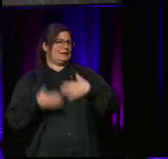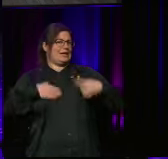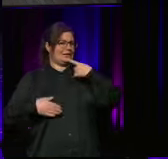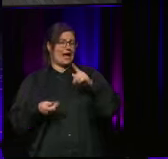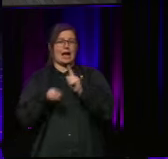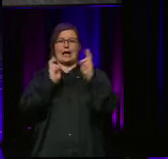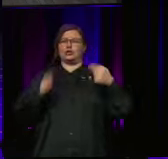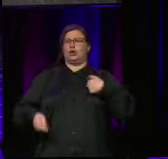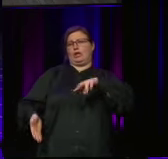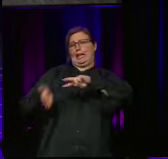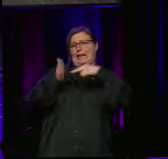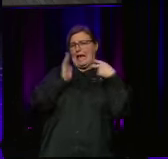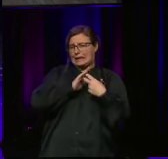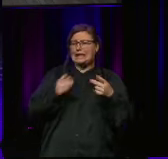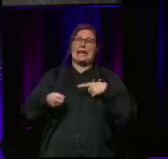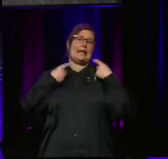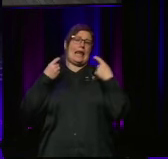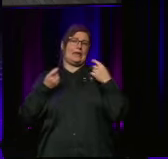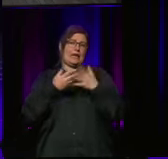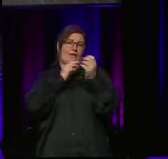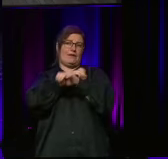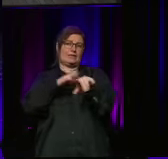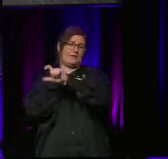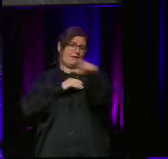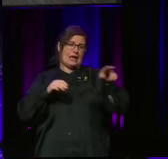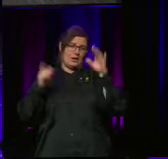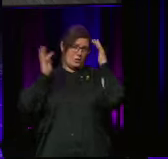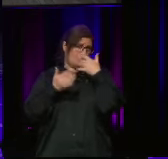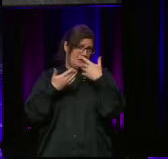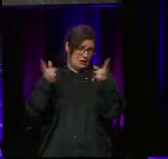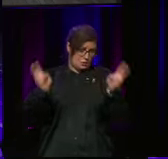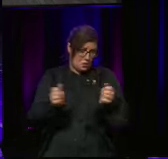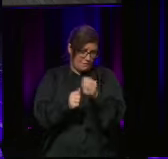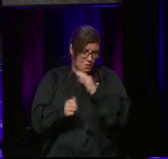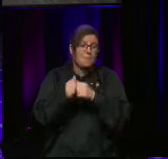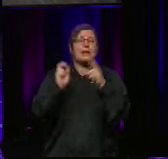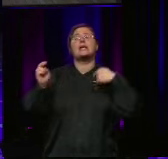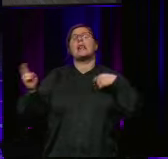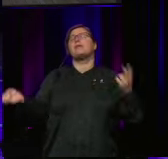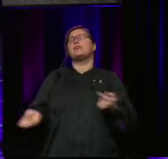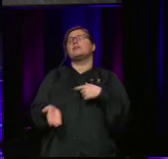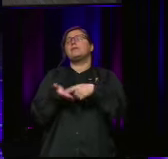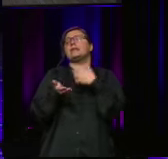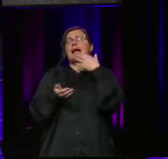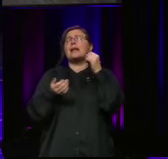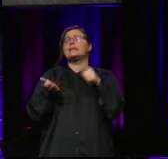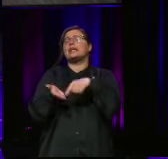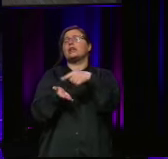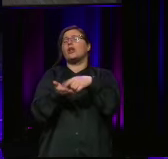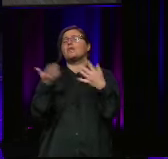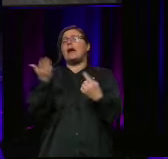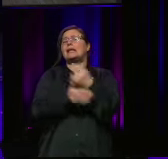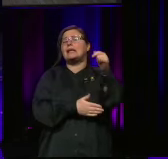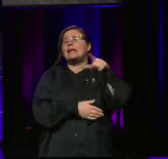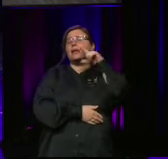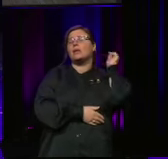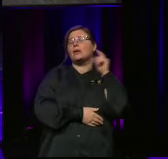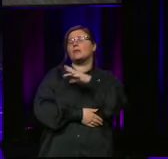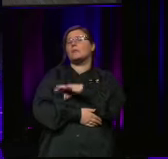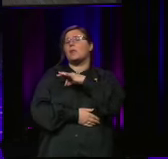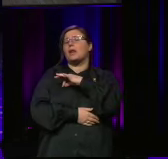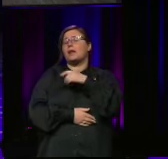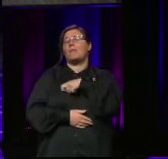väldigt tekniskt eller lite gnälligt och de flesta av er kanske inte funderar på de här frågorna. Men det här är alltså det, väldigt centralt i det som hände i både Ungern och Polen, även om